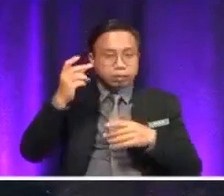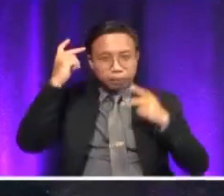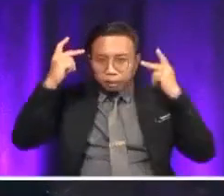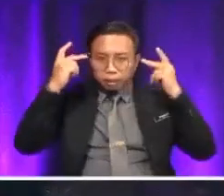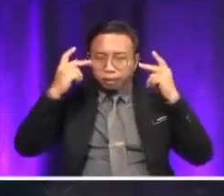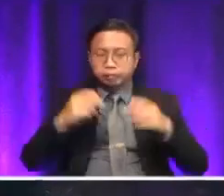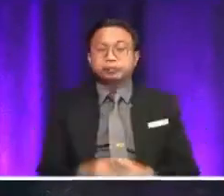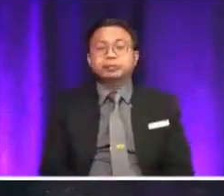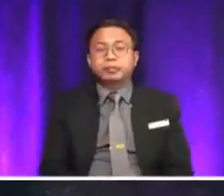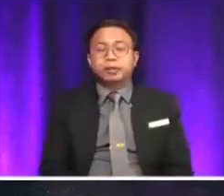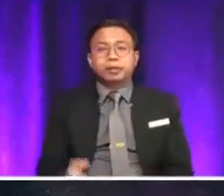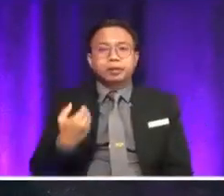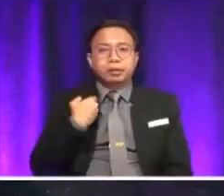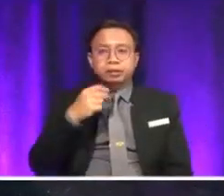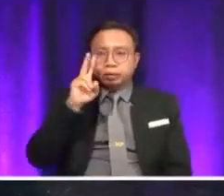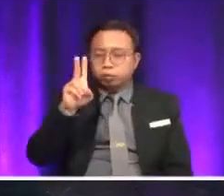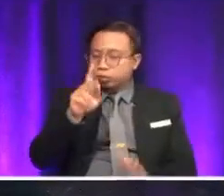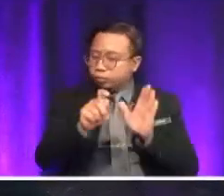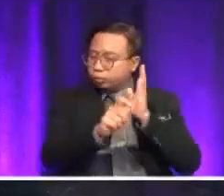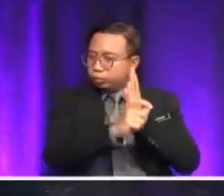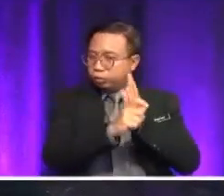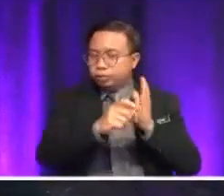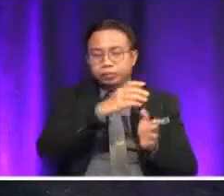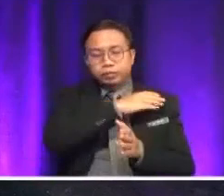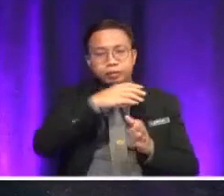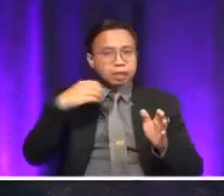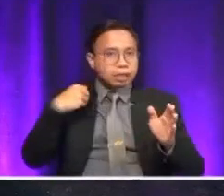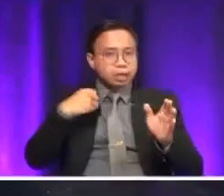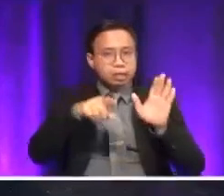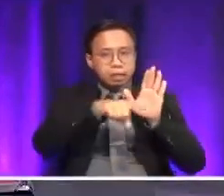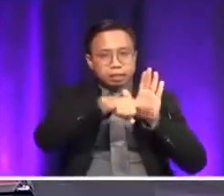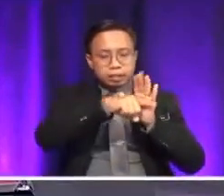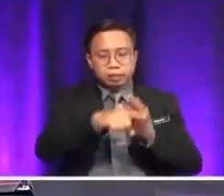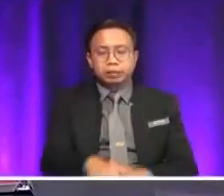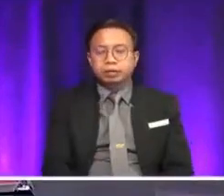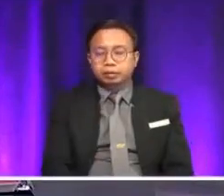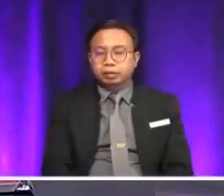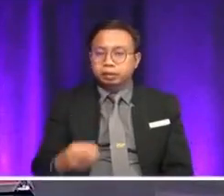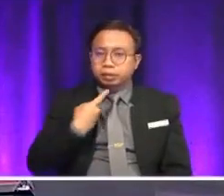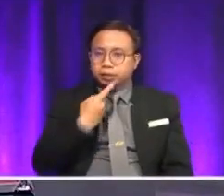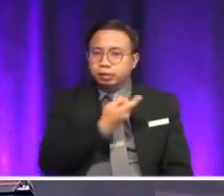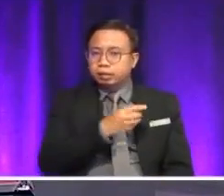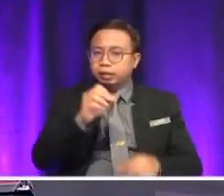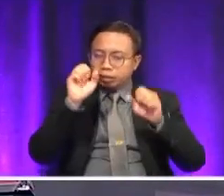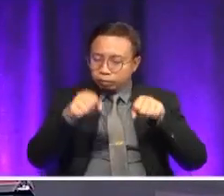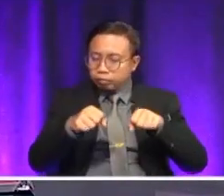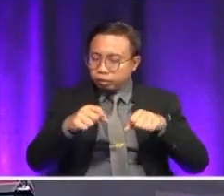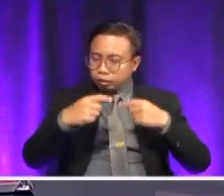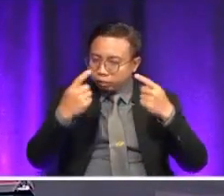Di situ kita ada positif dan juga negatif. Okey, kalau boleh kita nak yang ke